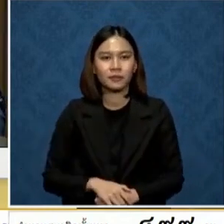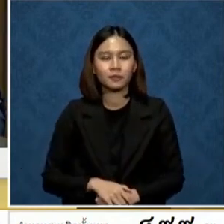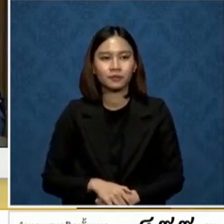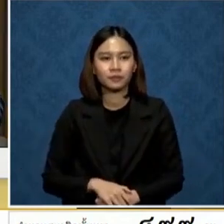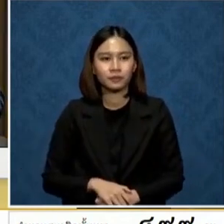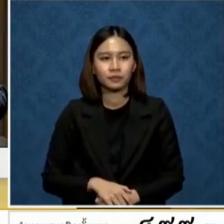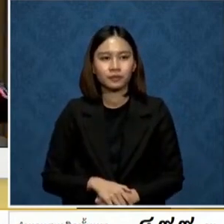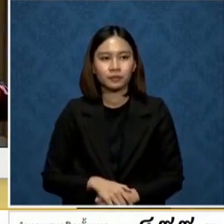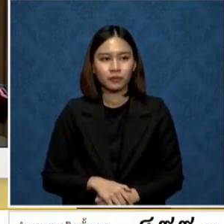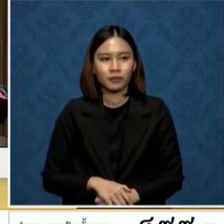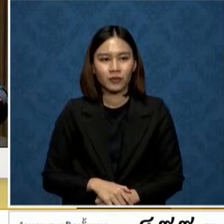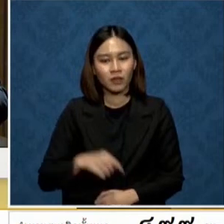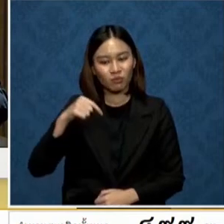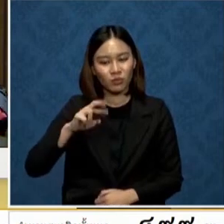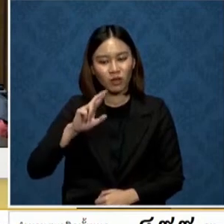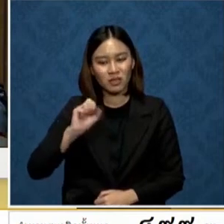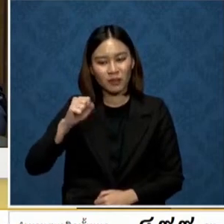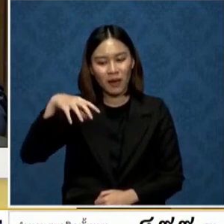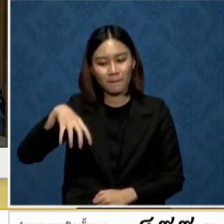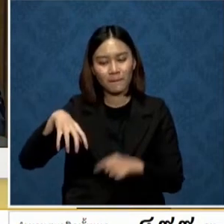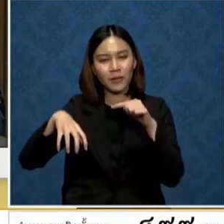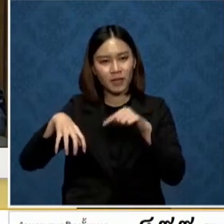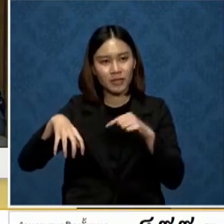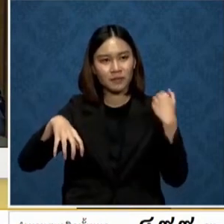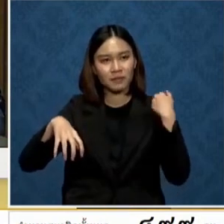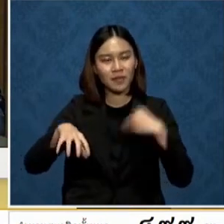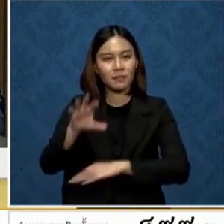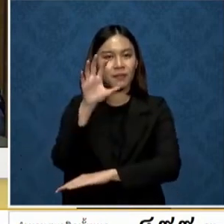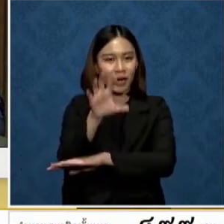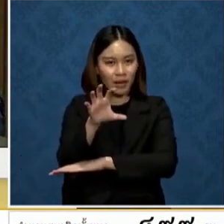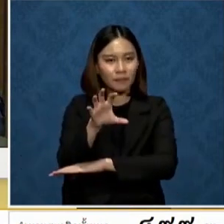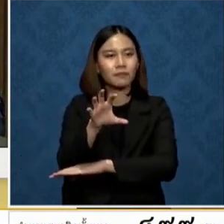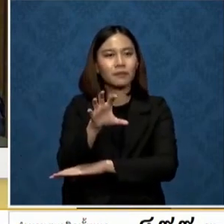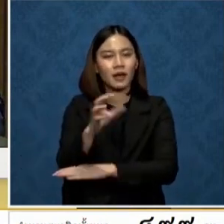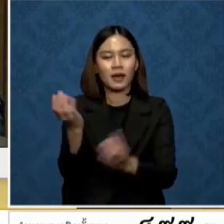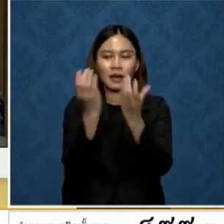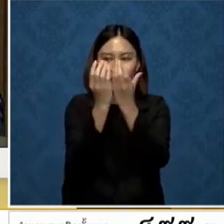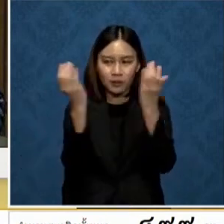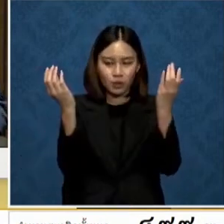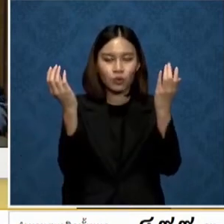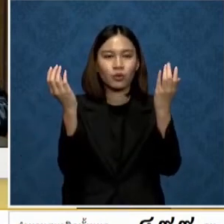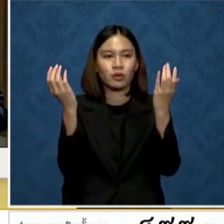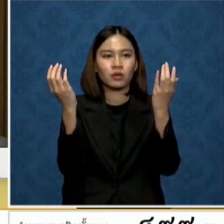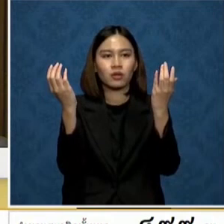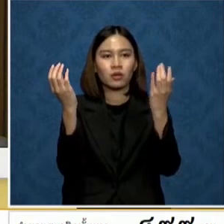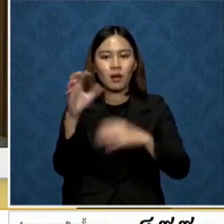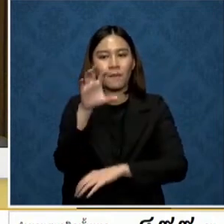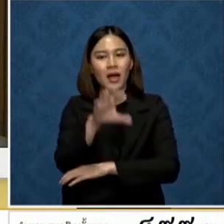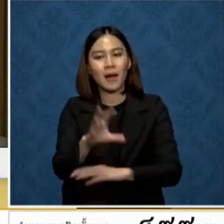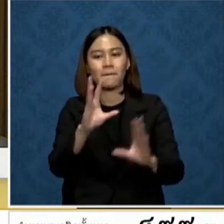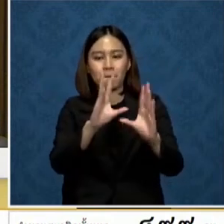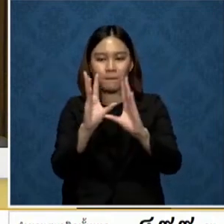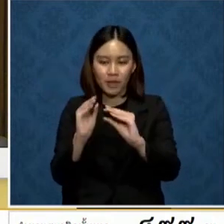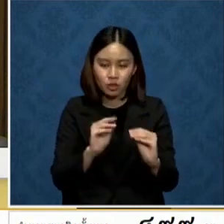เคารพครับเราอยู่ในสภาแห่งนี้เนี่ยเรามีข้อบังคับเรามีรัฐธรรมนูญเรามีข้อบังคับการประชุม